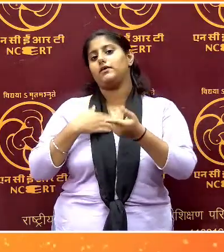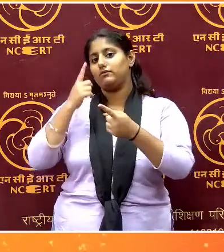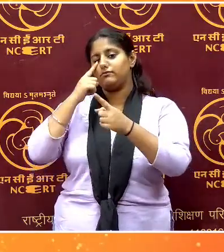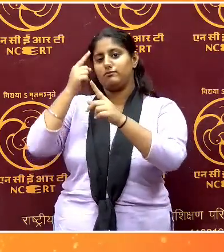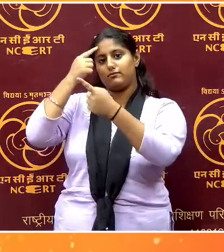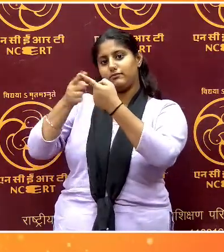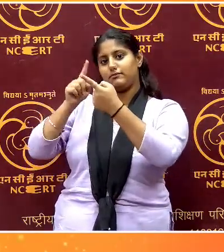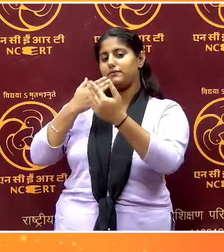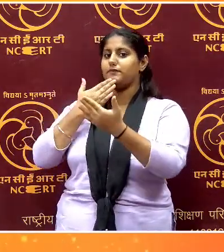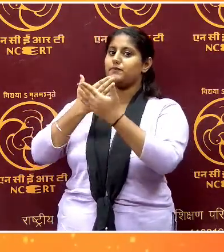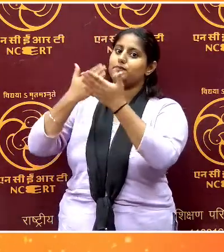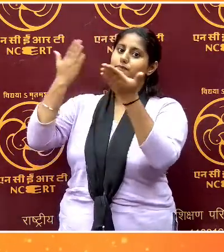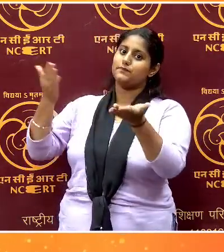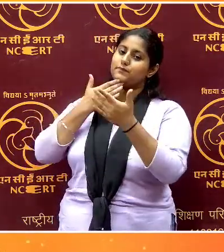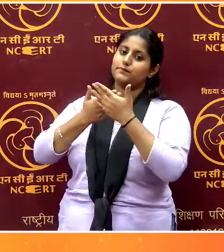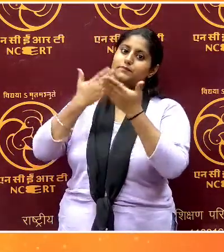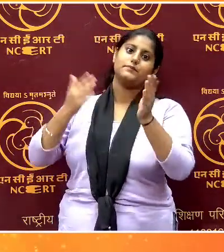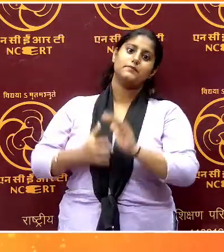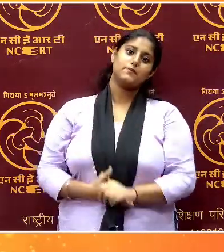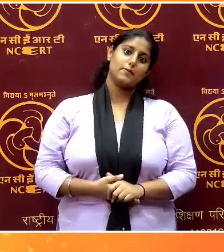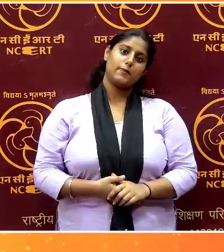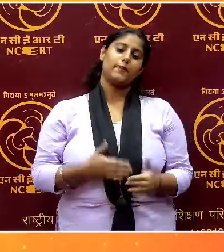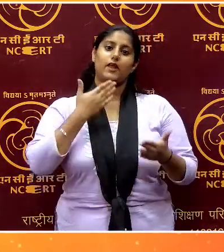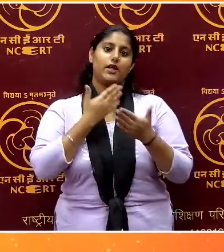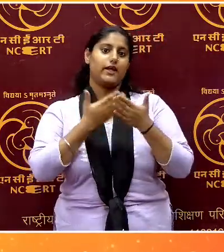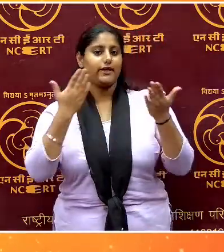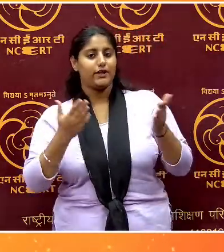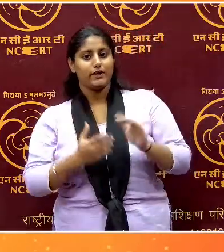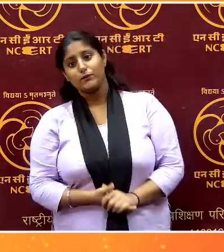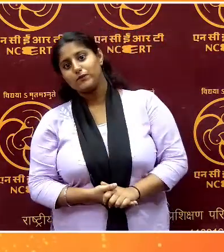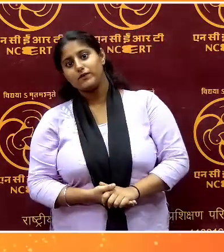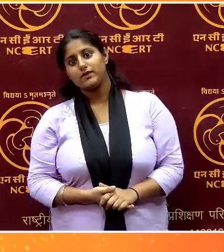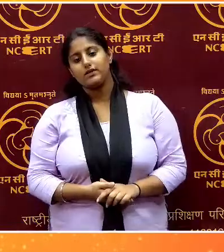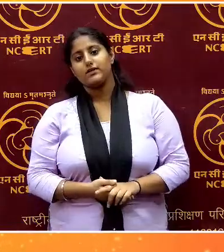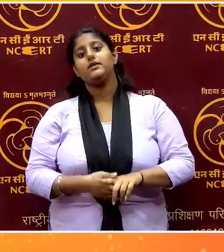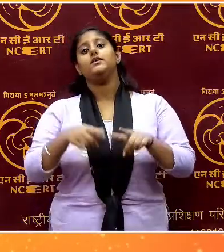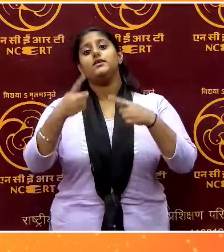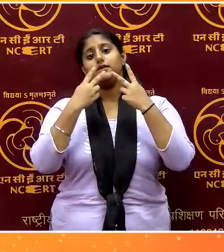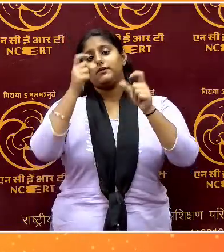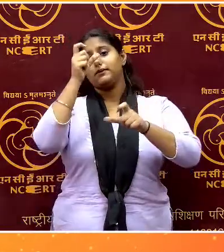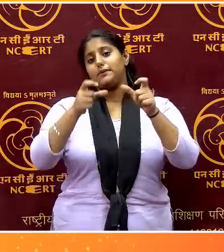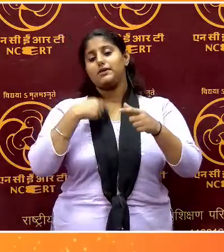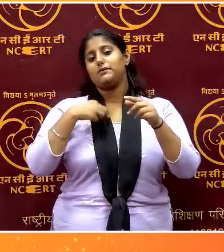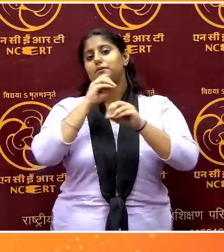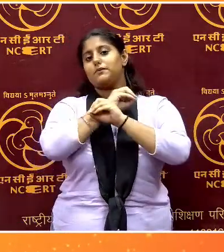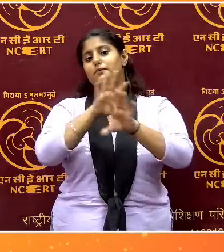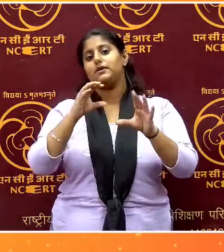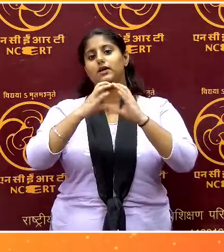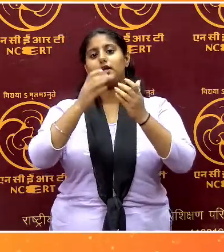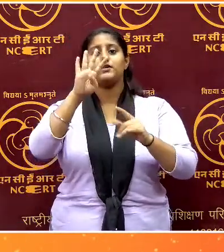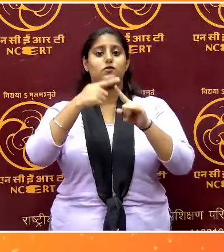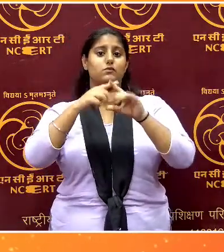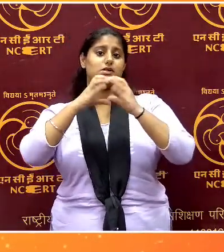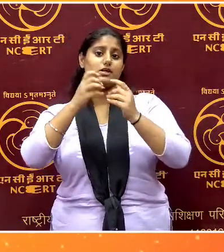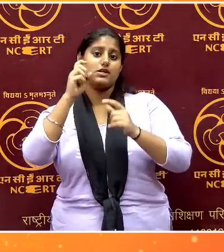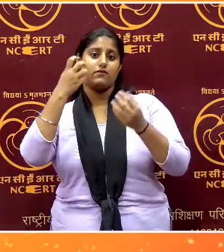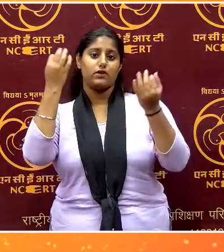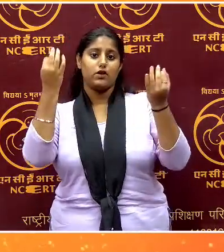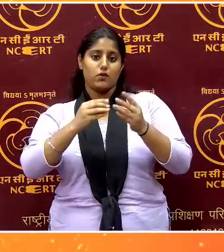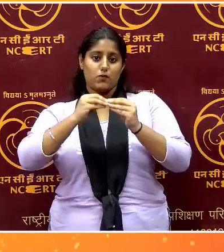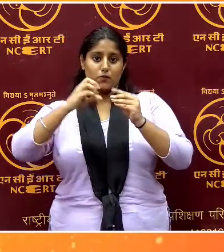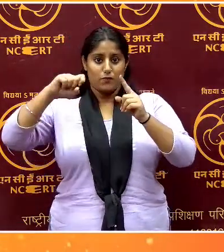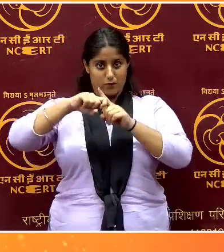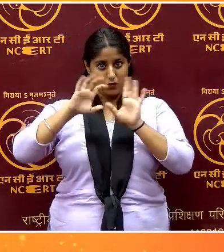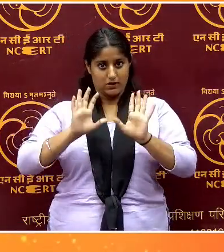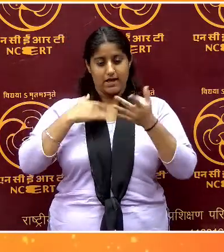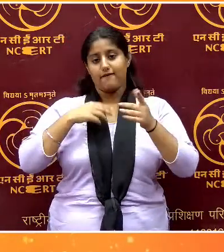लता शर्मा. मैम, थैंक यू सो मच. Thank you, Srijan. डियर लर्नर्स, आपको बता दें क्लास 4 और क्लास 7 की न्यू टेक्स्ट